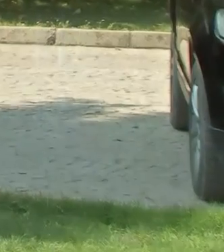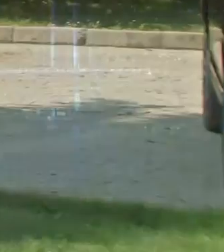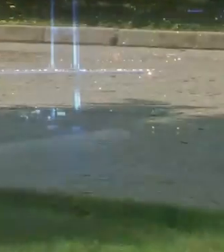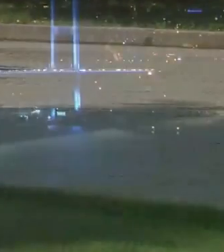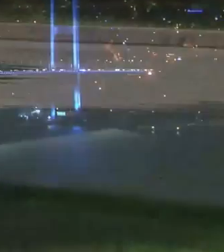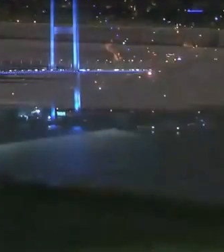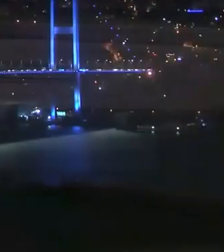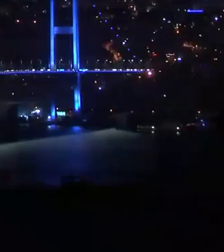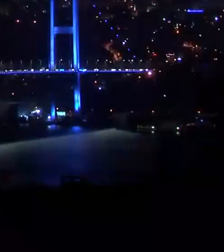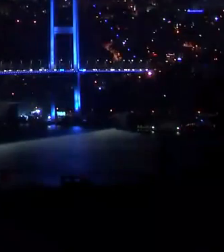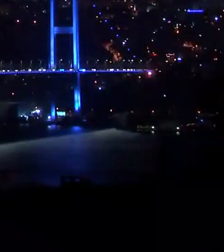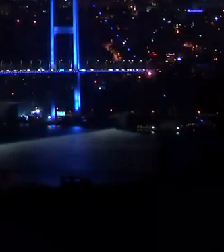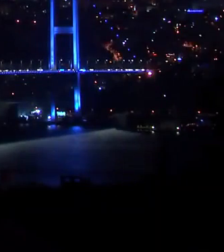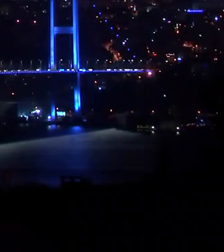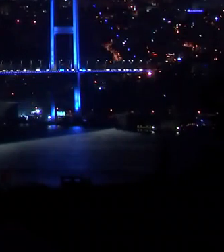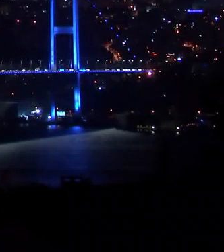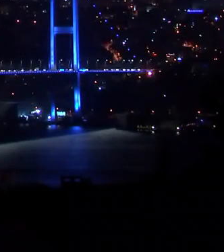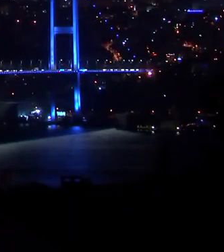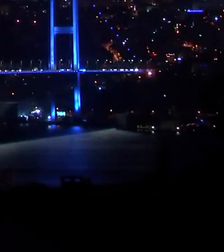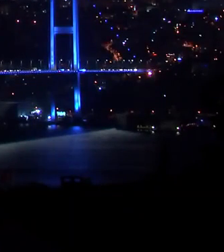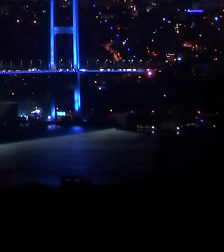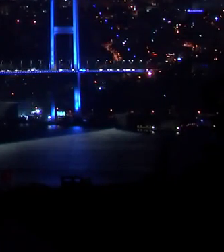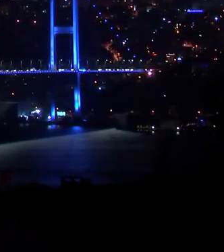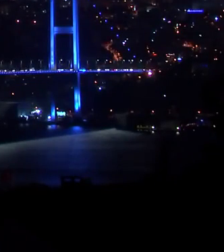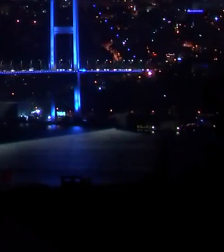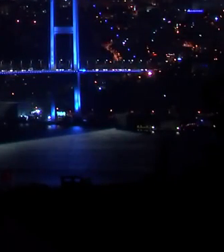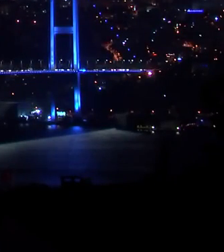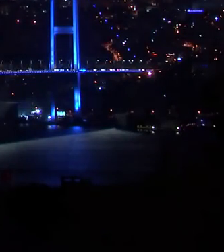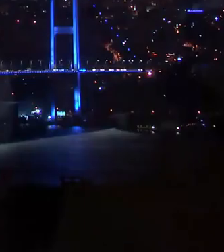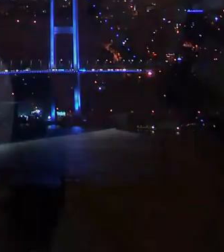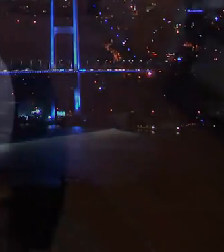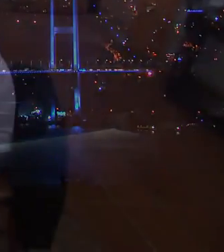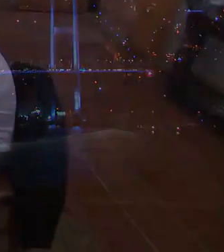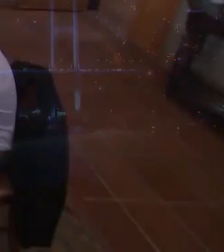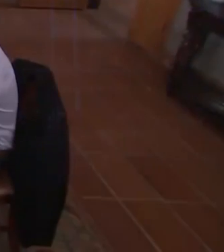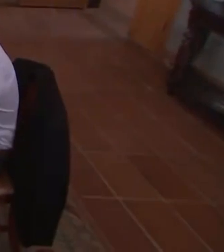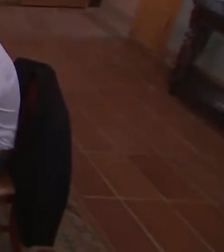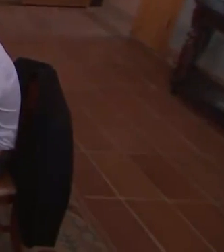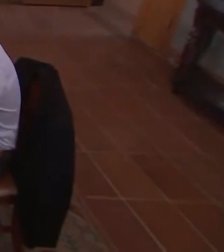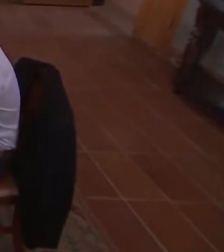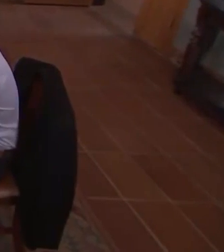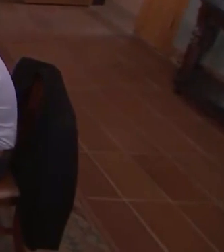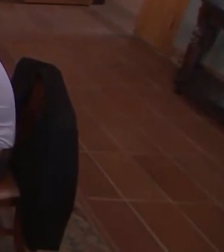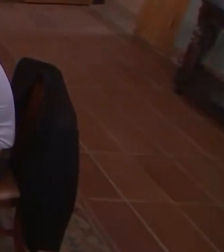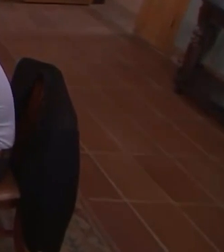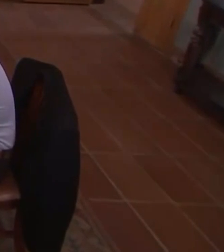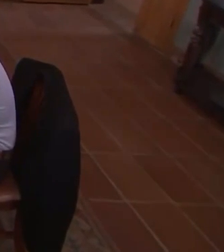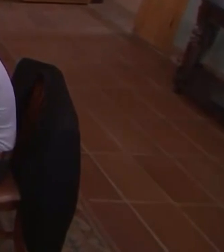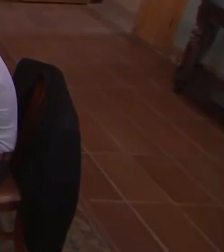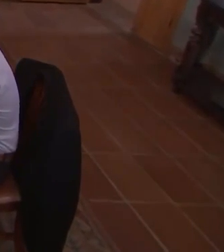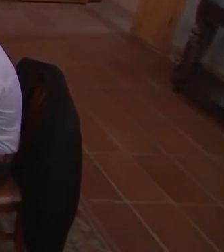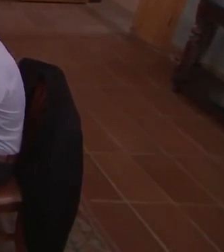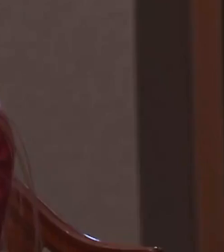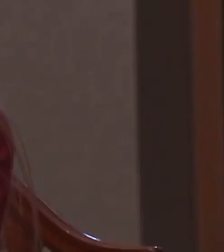Konağa yürüyorlar. Gece kıyıda yüksek bir yerden Boğaz. Köprü masmavi. Afiyet olsun. Sağ ol.